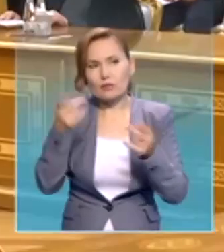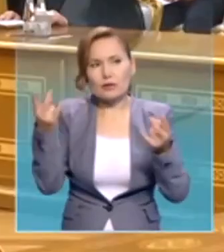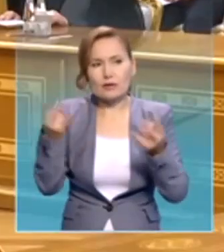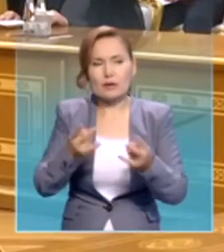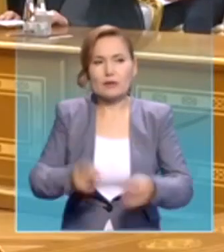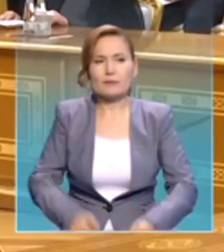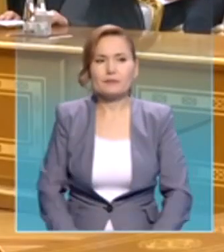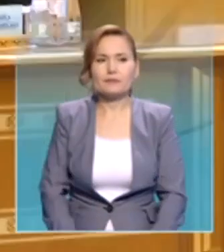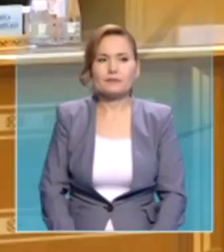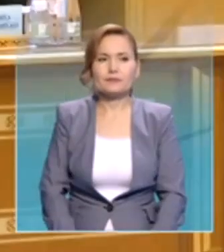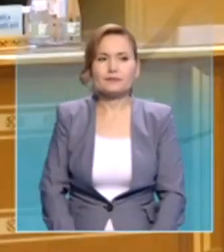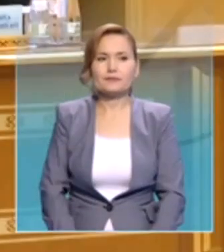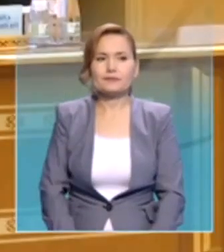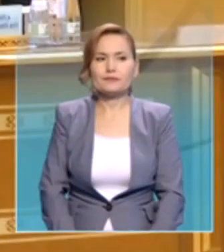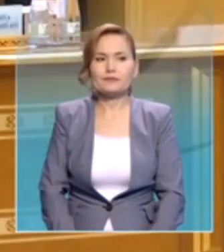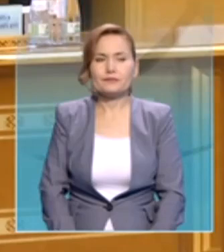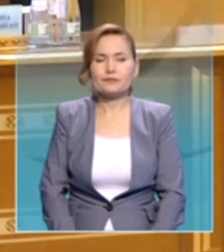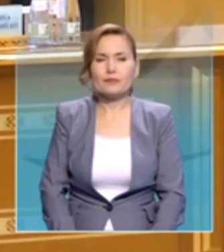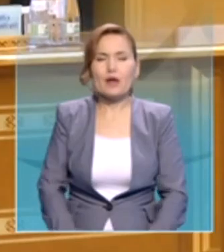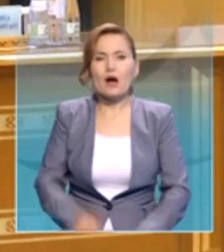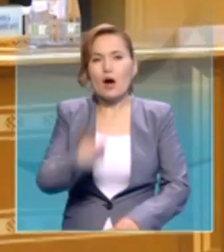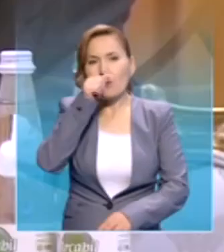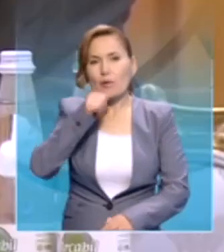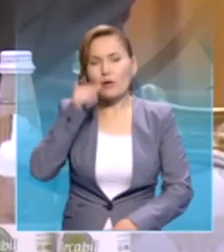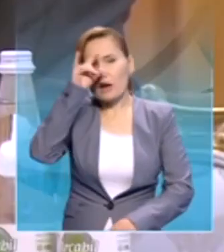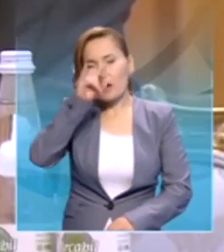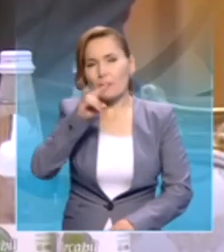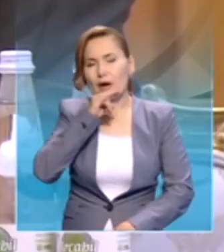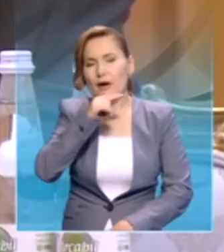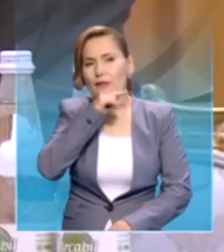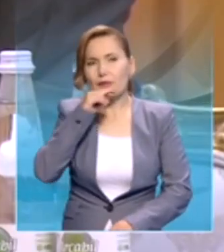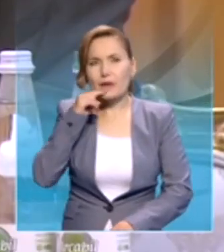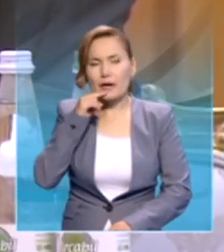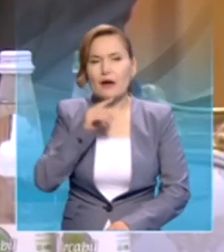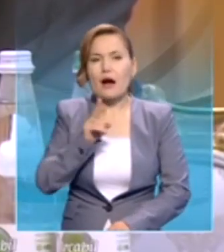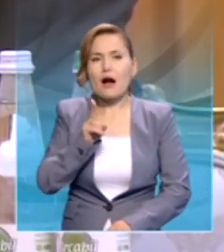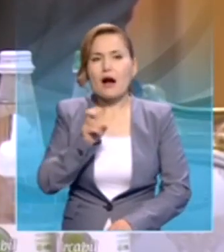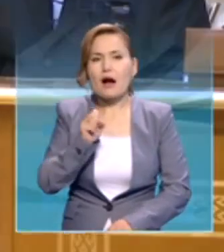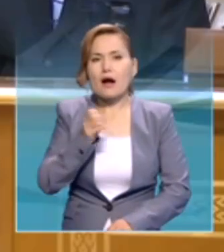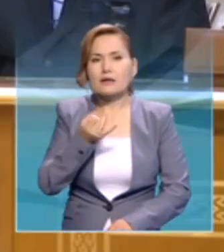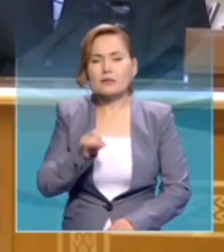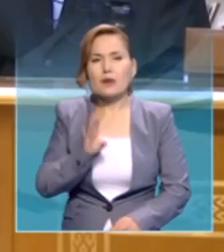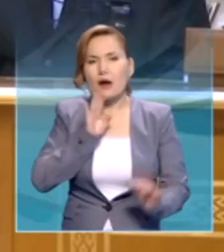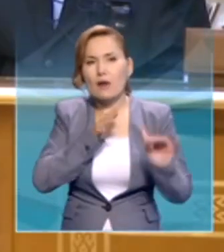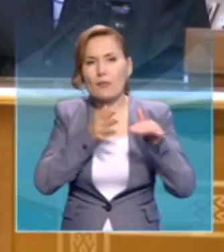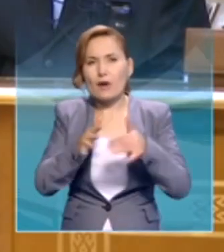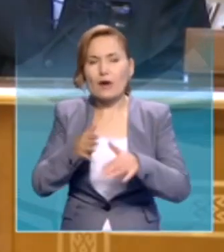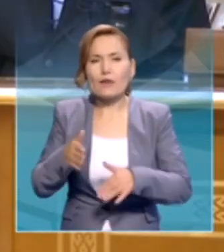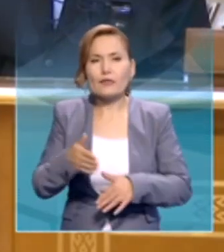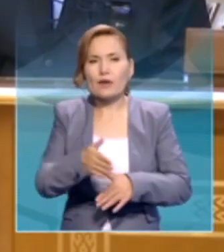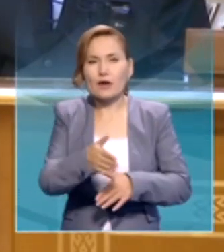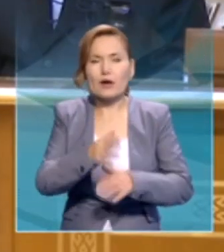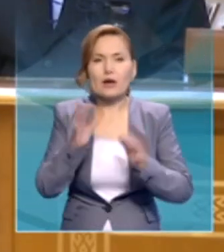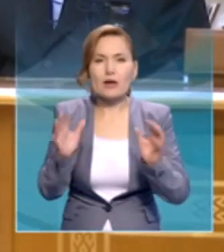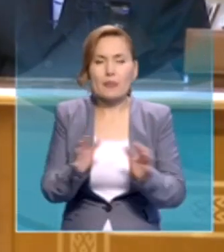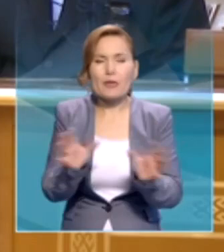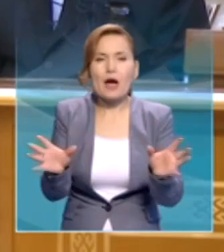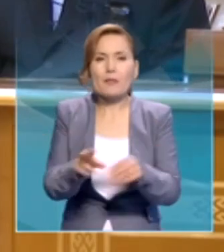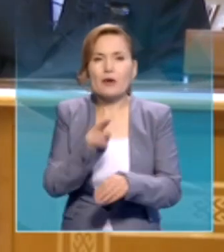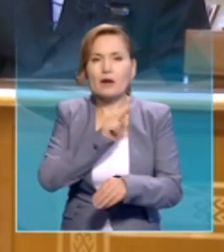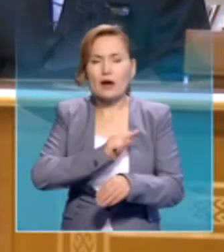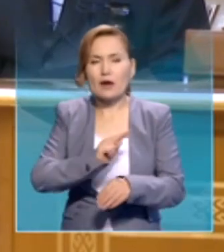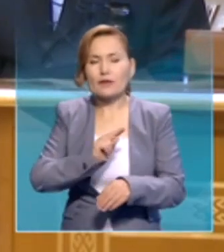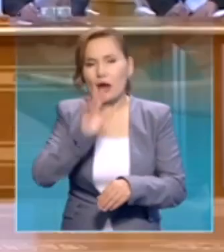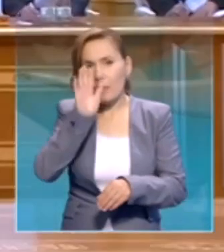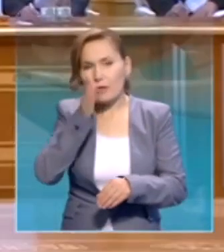году между Казахстаном и Россией былтыр Қазақстан мен Ресей арасында Каспий итбалығын қорғау жөніндегі бірлескен жұмыстардың 5 жылдық